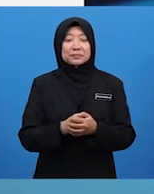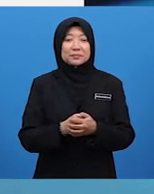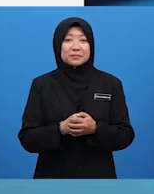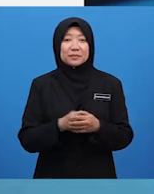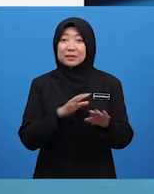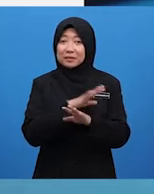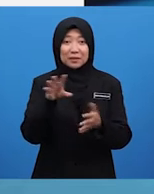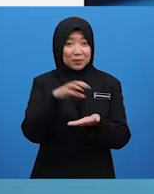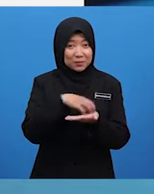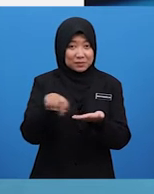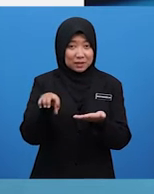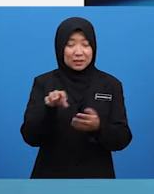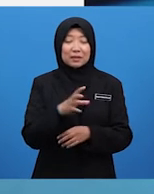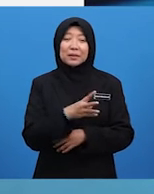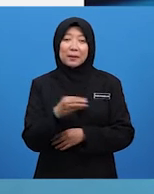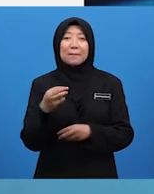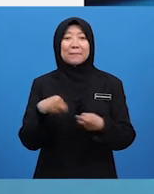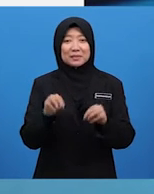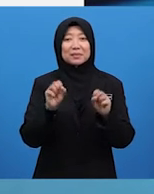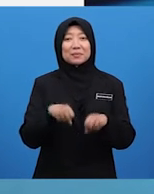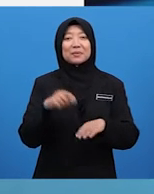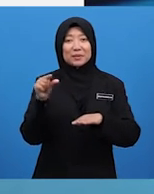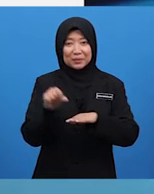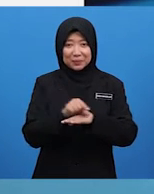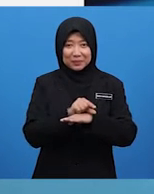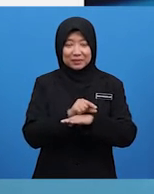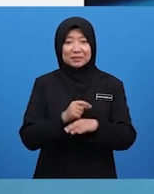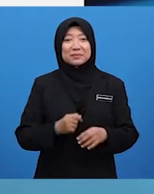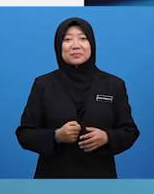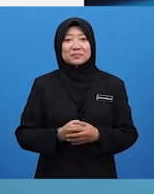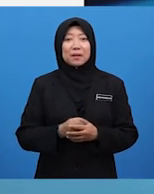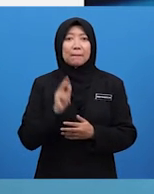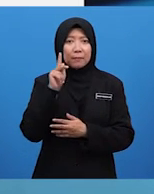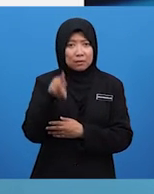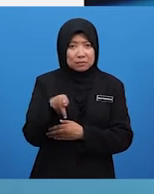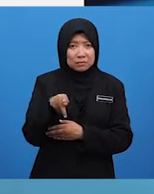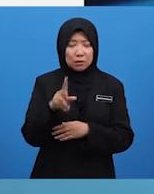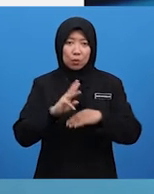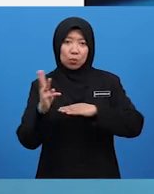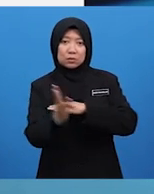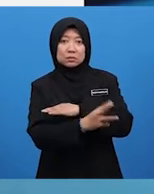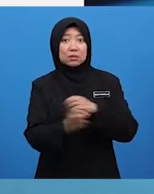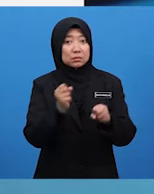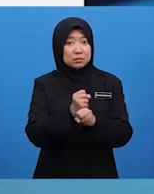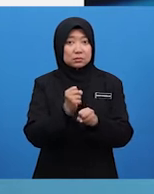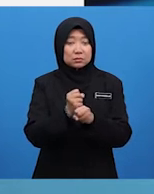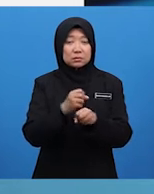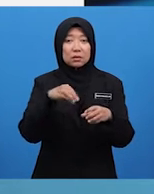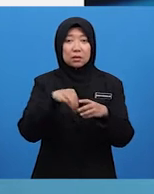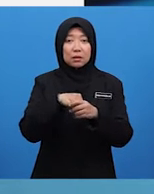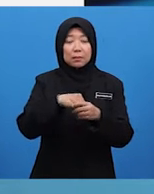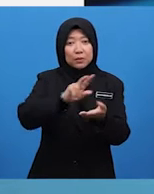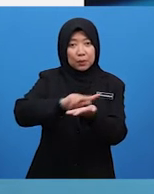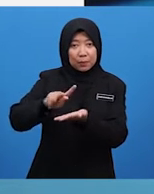iaitu tidak rosak dan masih boleh digunakan. Pastikan juga kawasan kerja dalam keadaan